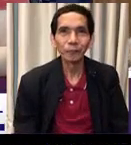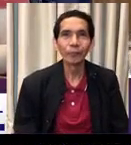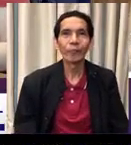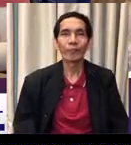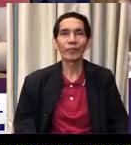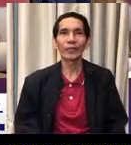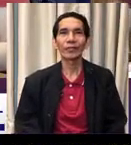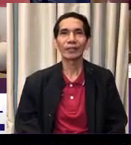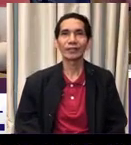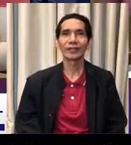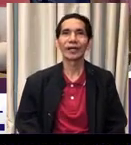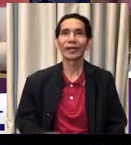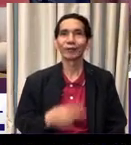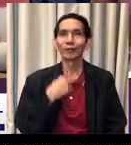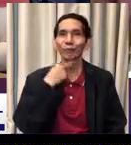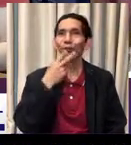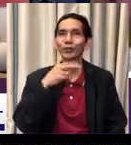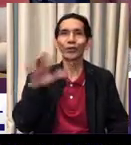Wala talaga ako sa tono.